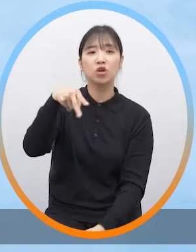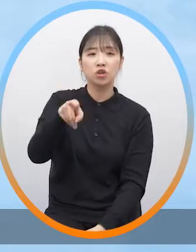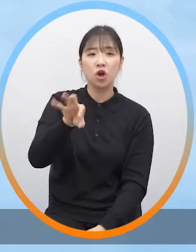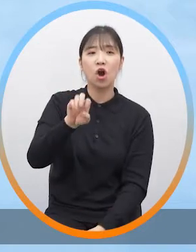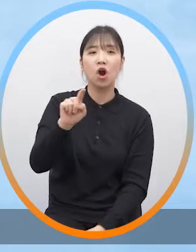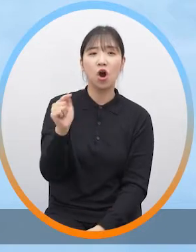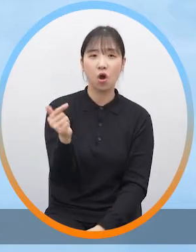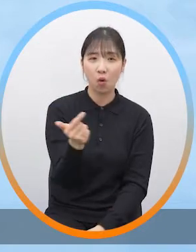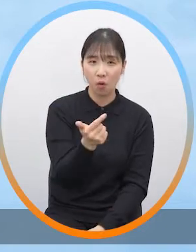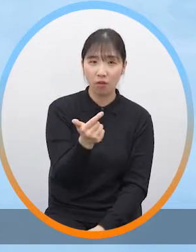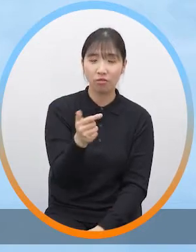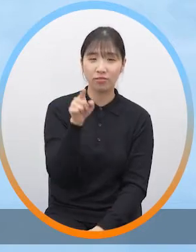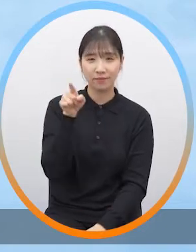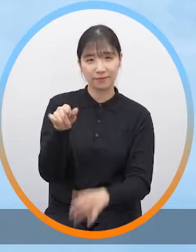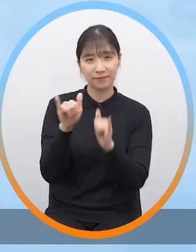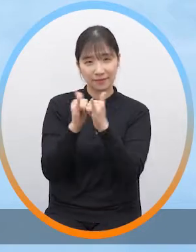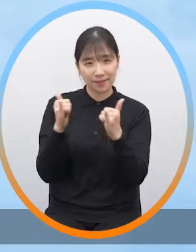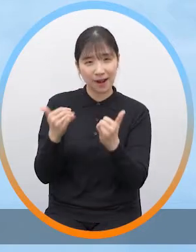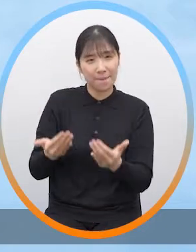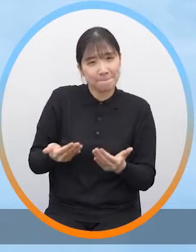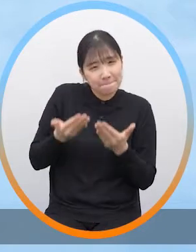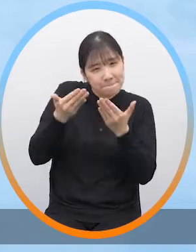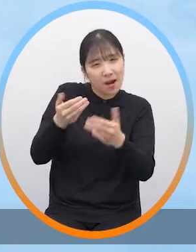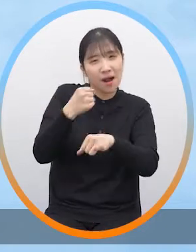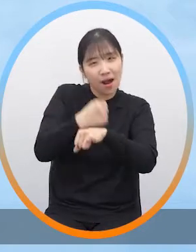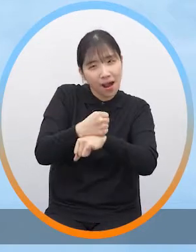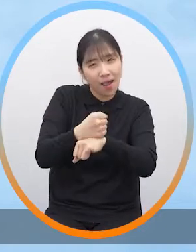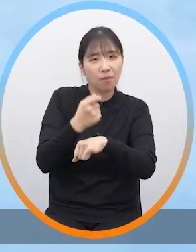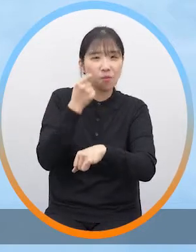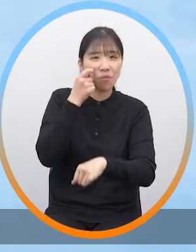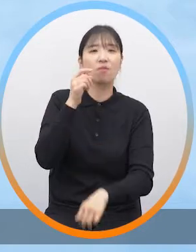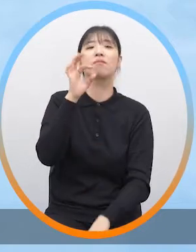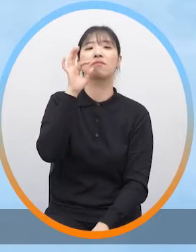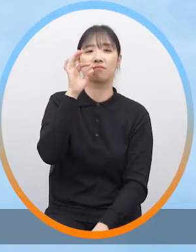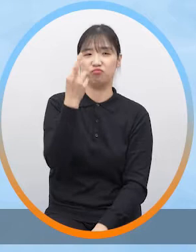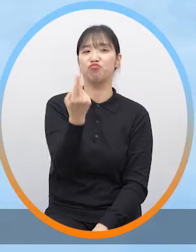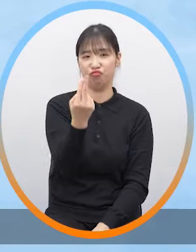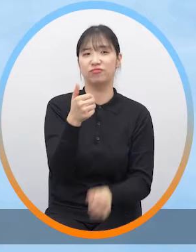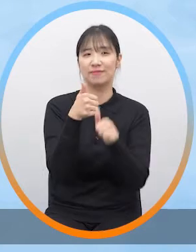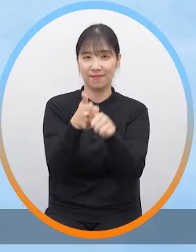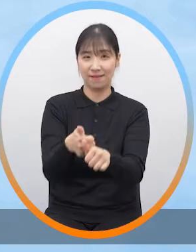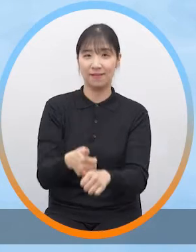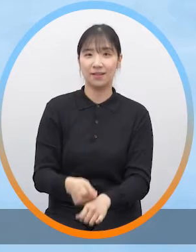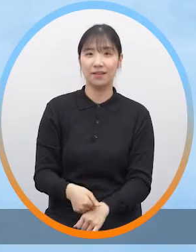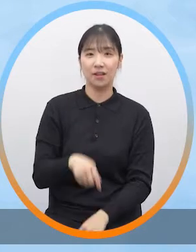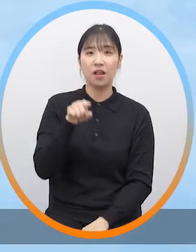서원에 그 사람을 배양하느냐 못하느냐. 아까도 제가 말씀드렸지만